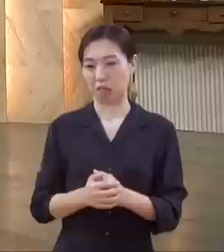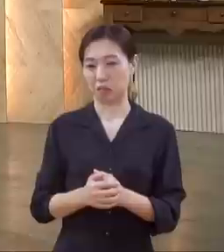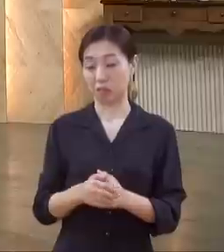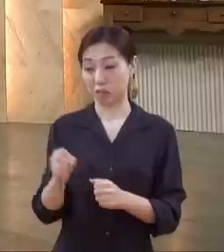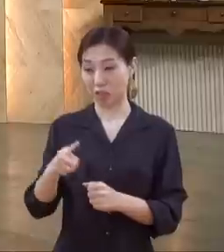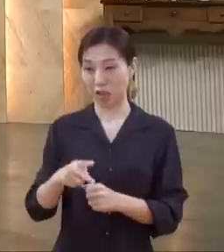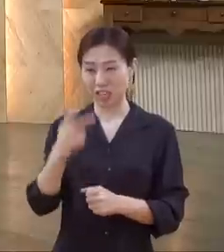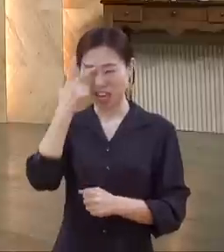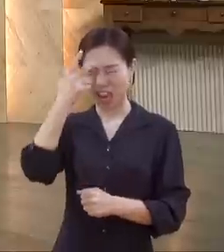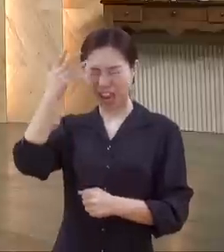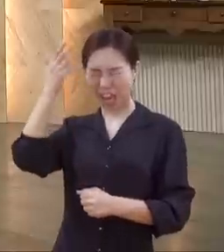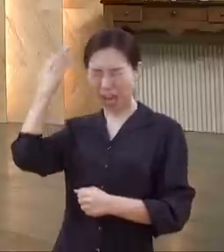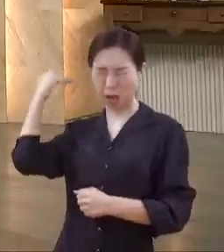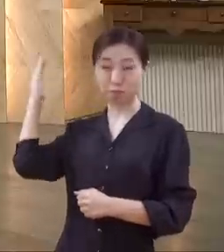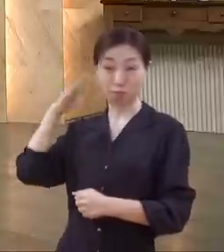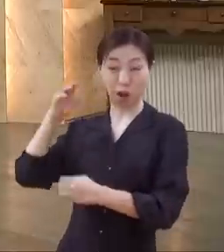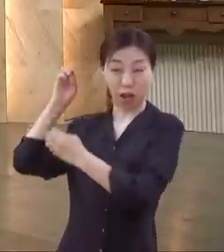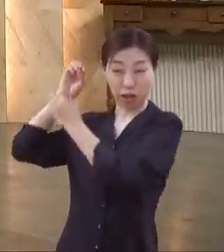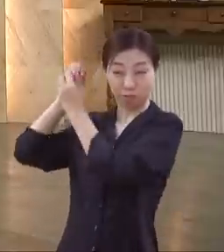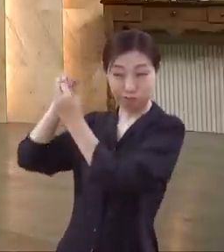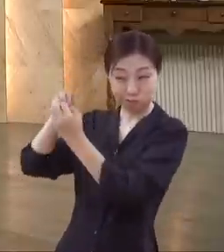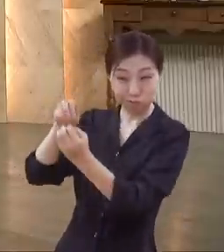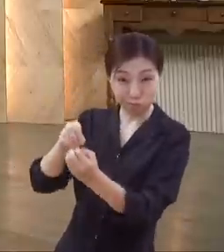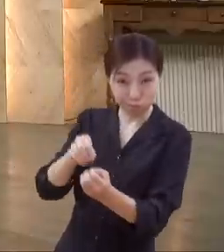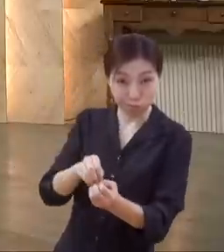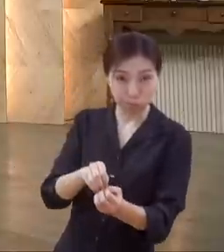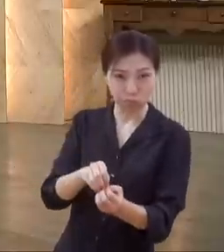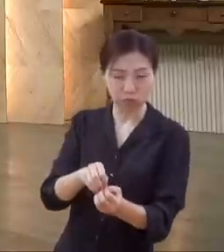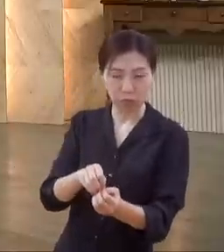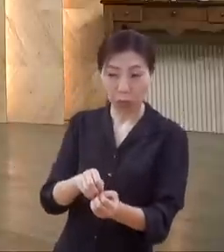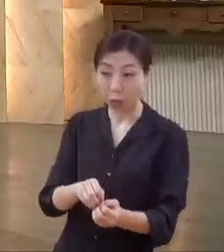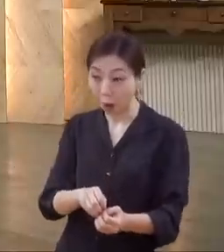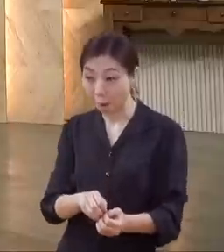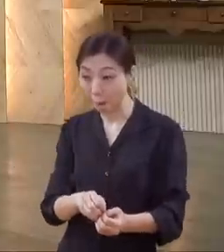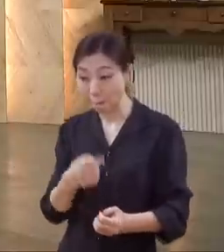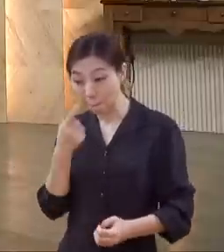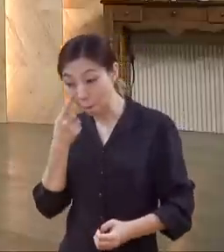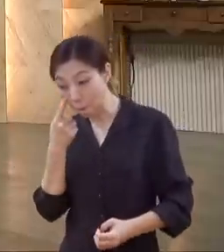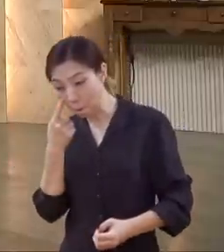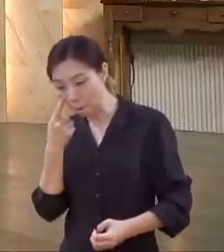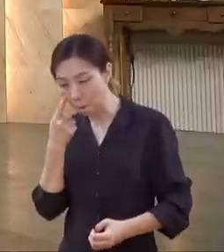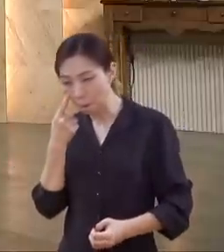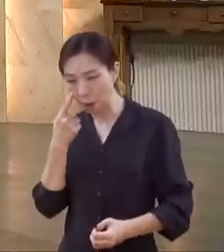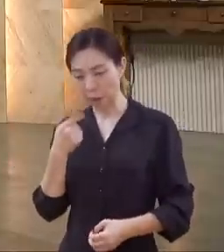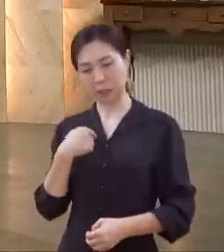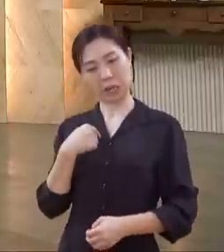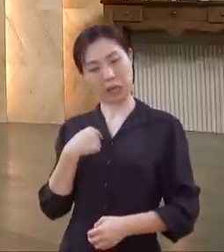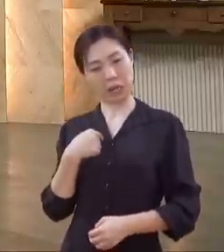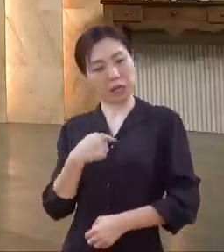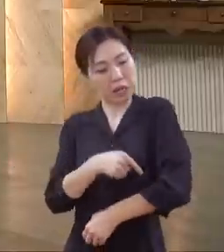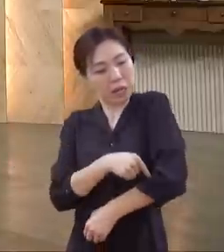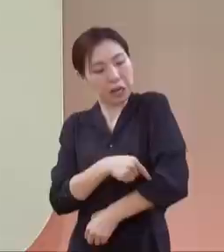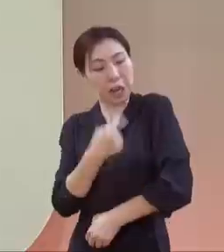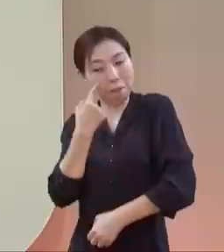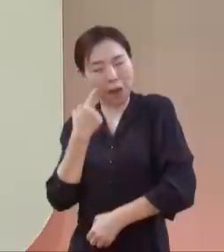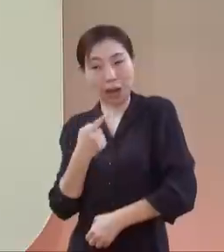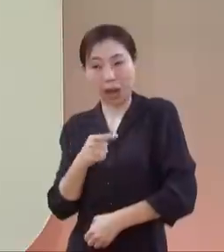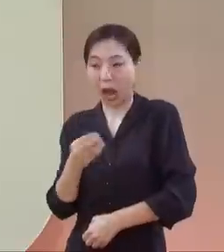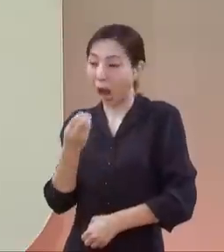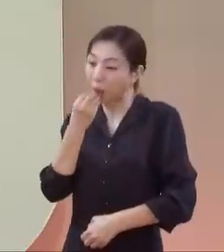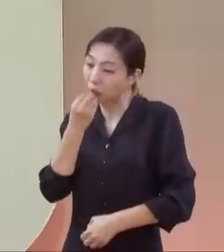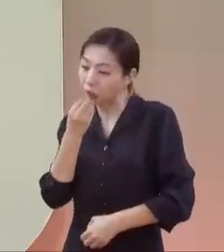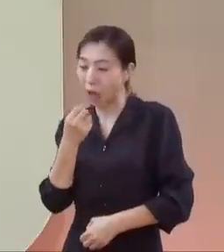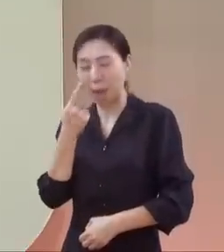내려오는 그런 것들을 어떻게 당신이 다 알고 당신 몸에 이렇게 자꾸 실험을 했어요